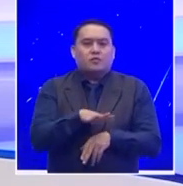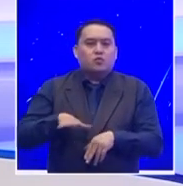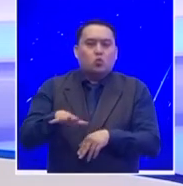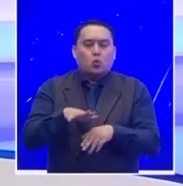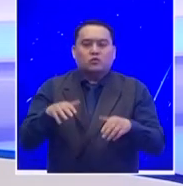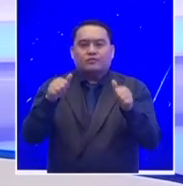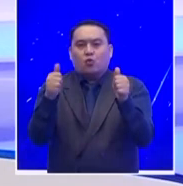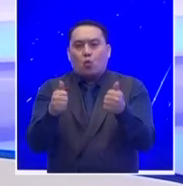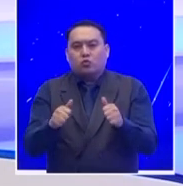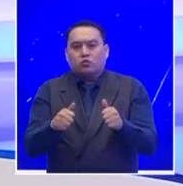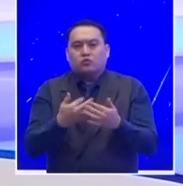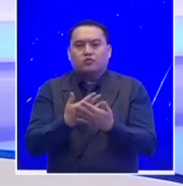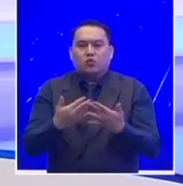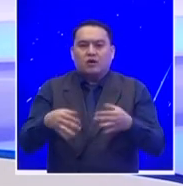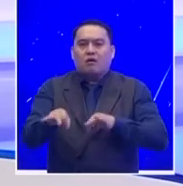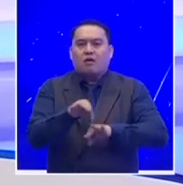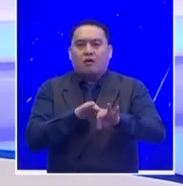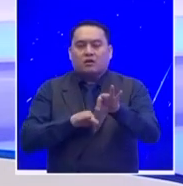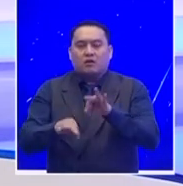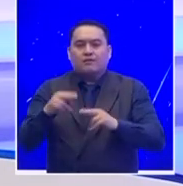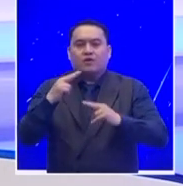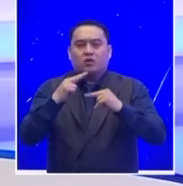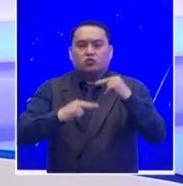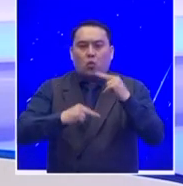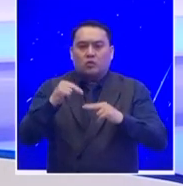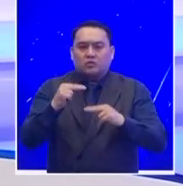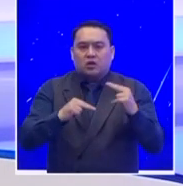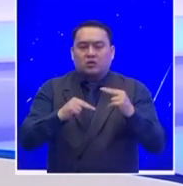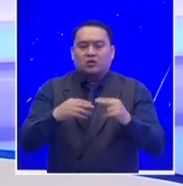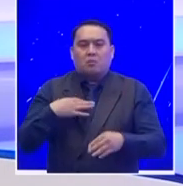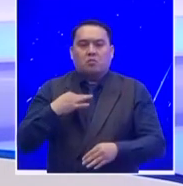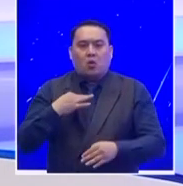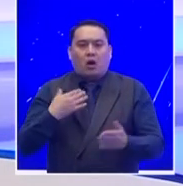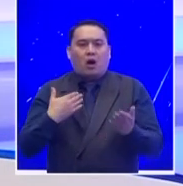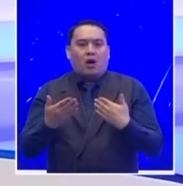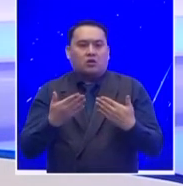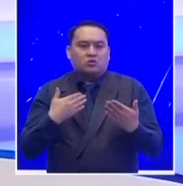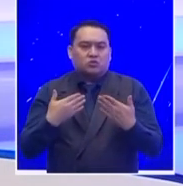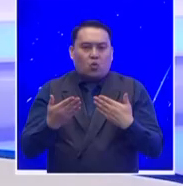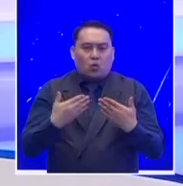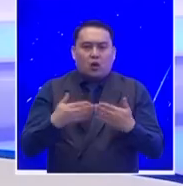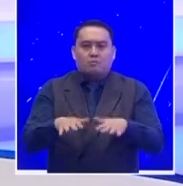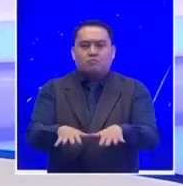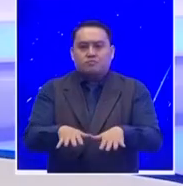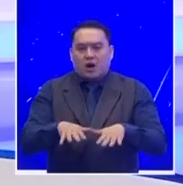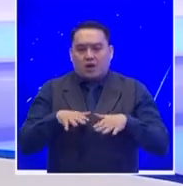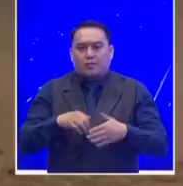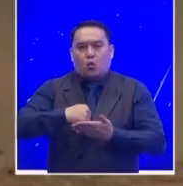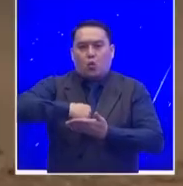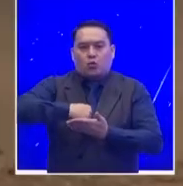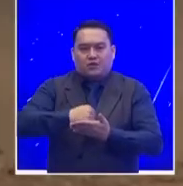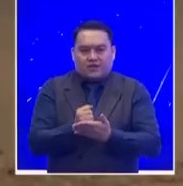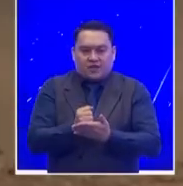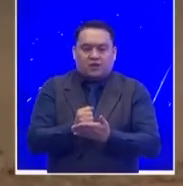и археологических объектов, за неприличное поведение в музеях и за непренебрежительное отношение к памятникам архитектуры. Парламент